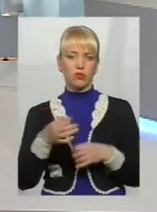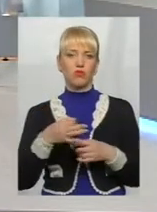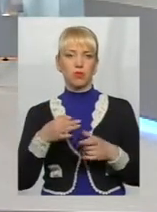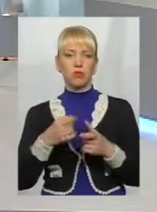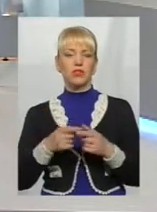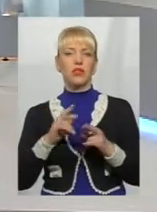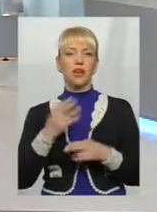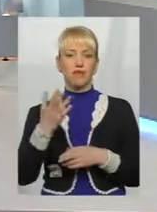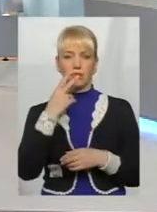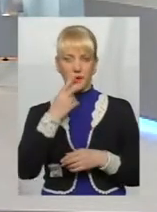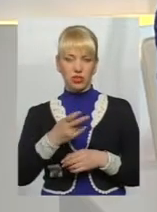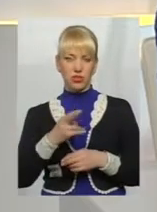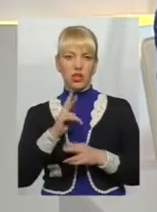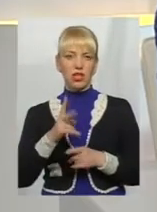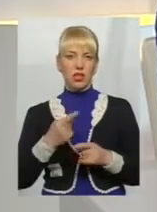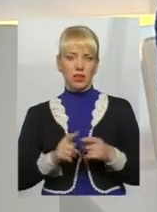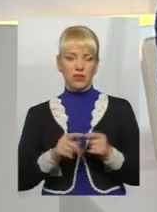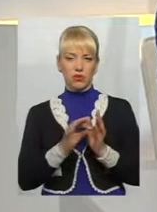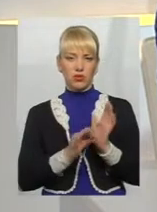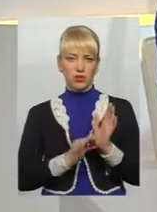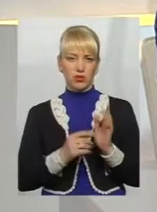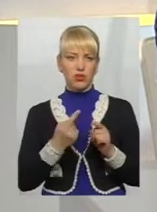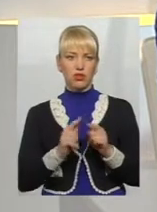Як ви бачите, як ви оцінюєте